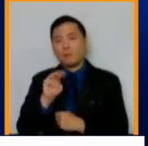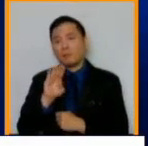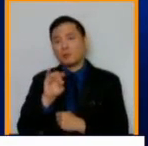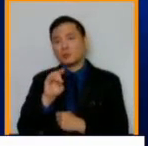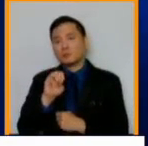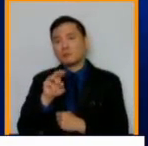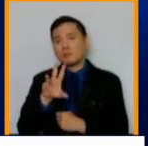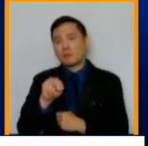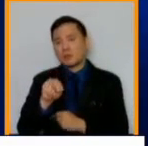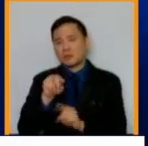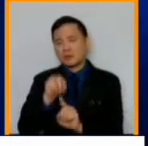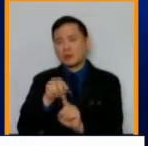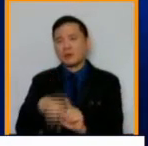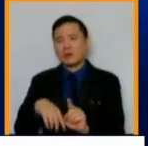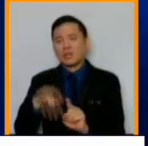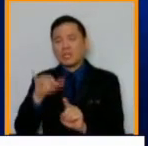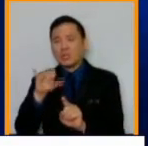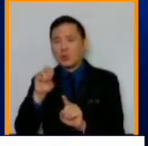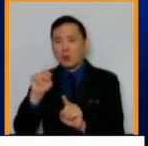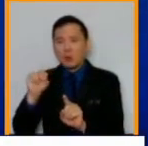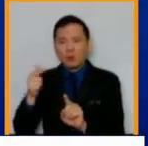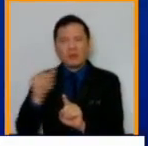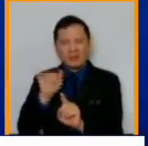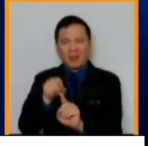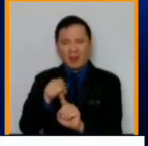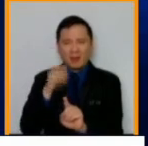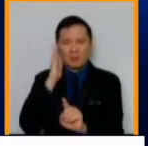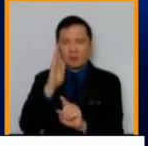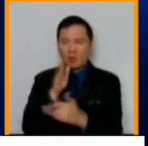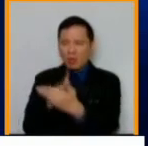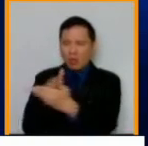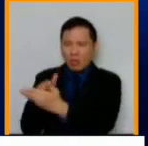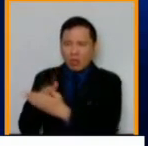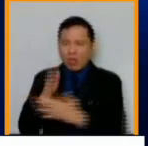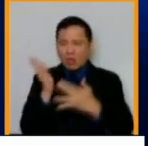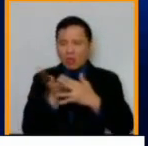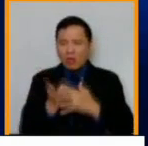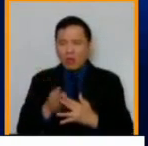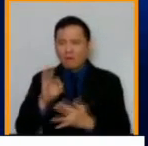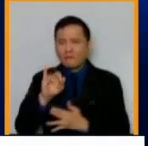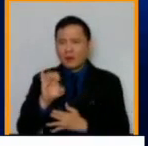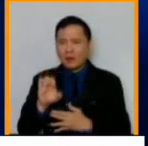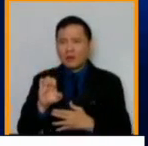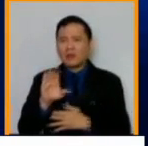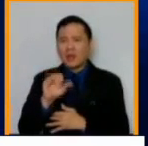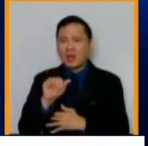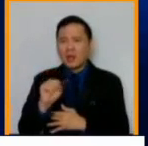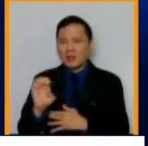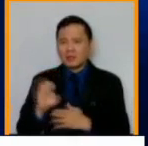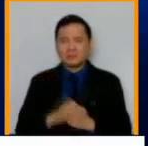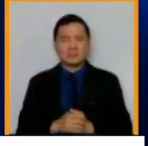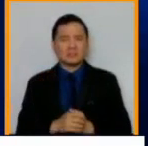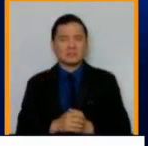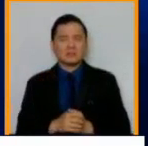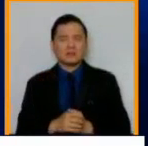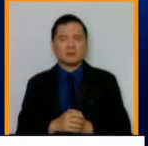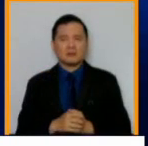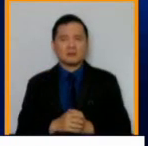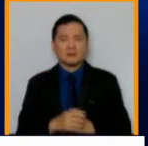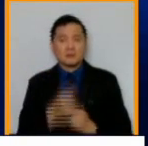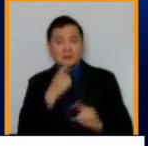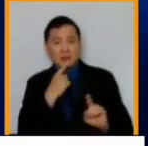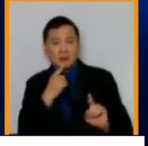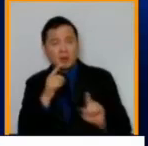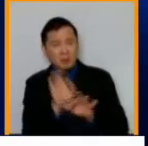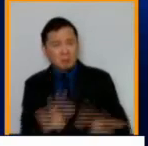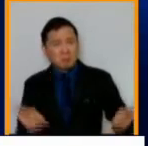sa Anti-Graft and Crop Practices Act at Plunder Law. Sabi sa committee report, imbis na tiyaking available ang crucial supplies, inuna umano